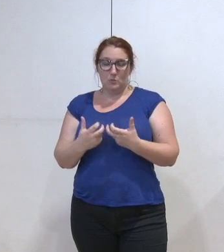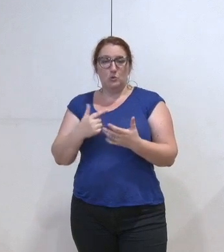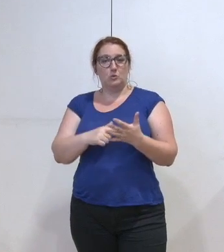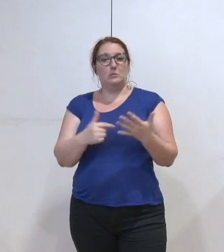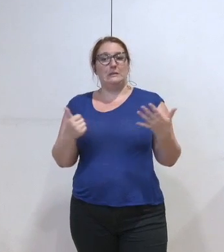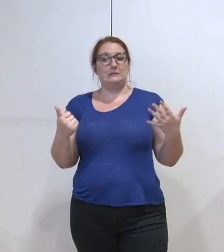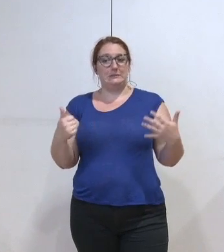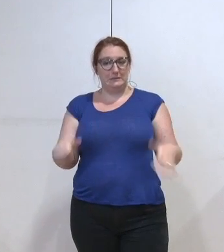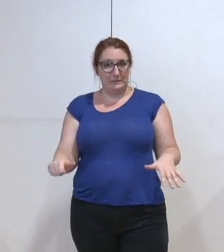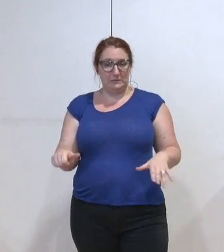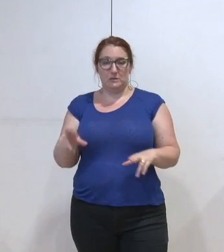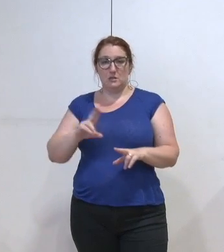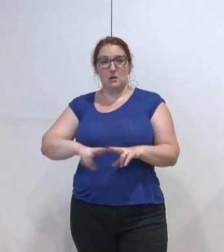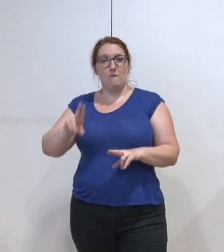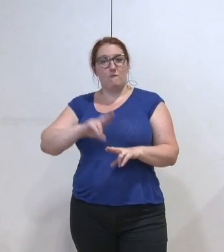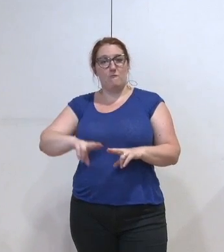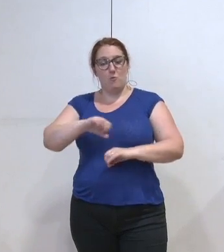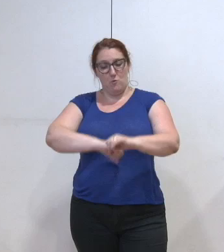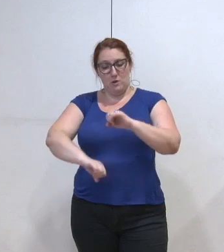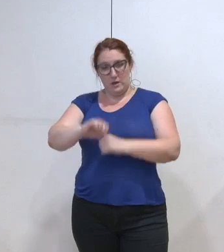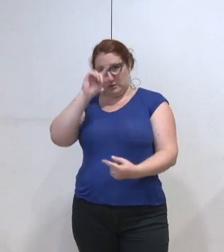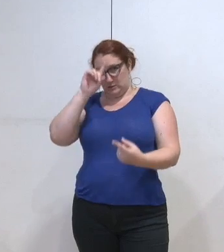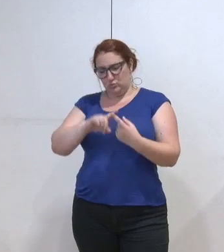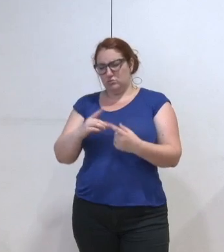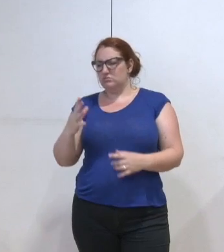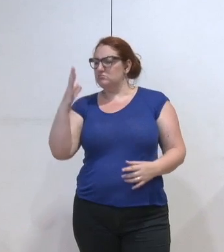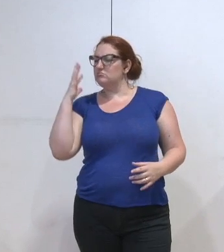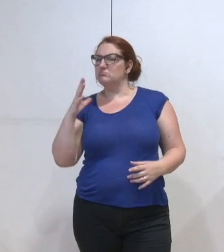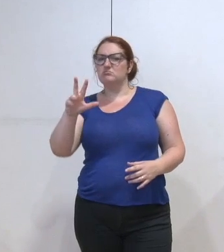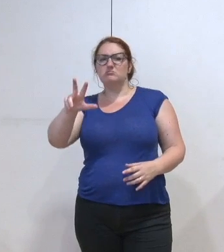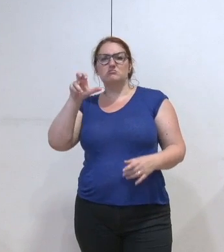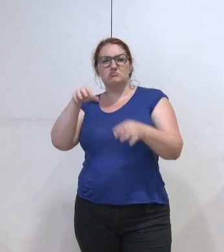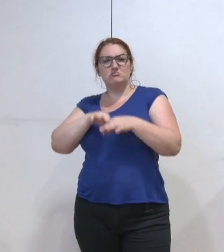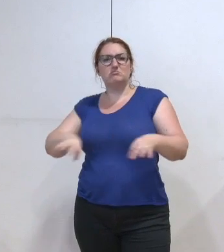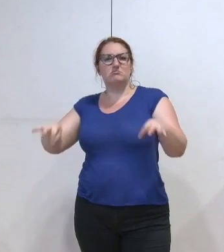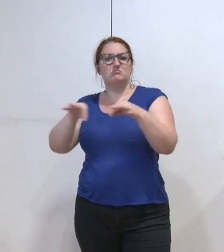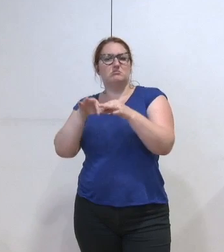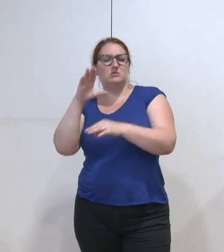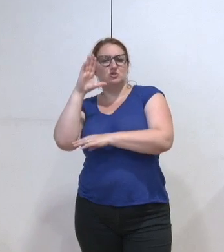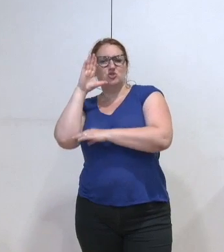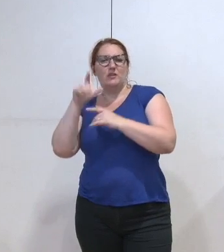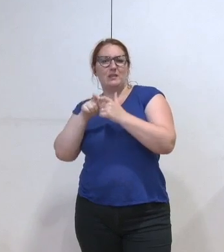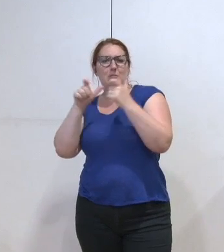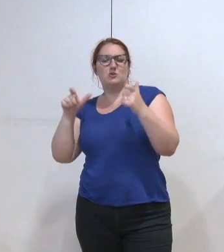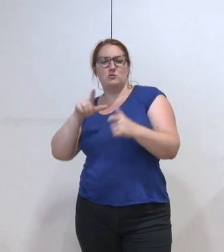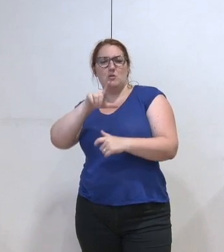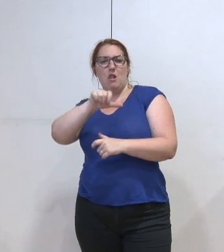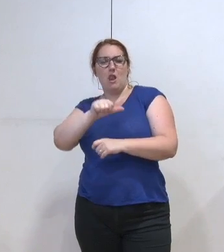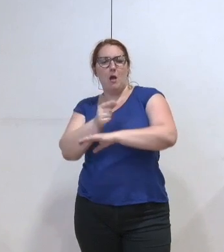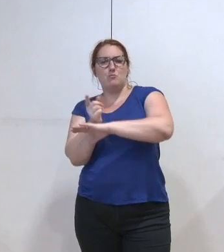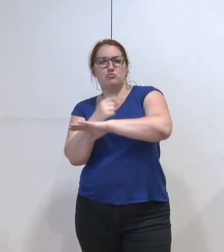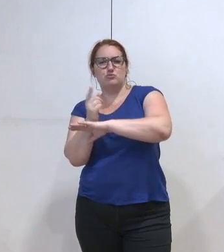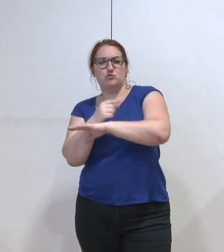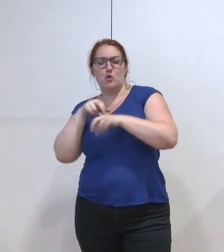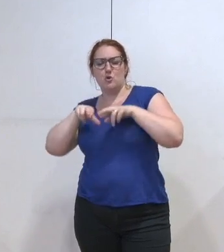2016 des travaux pour ouvrir une crèche dans les anciens locaux du centre d'hébergement la boussole rue Charel travaux qui nous